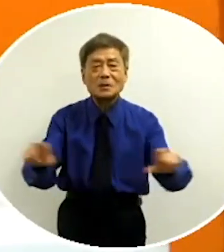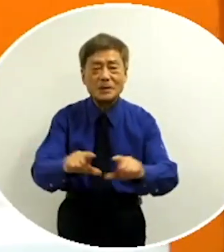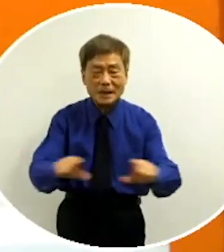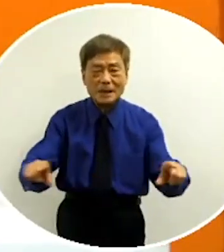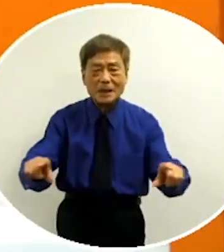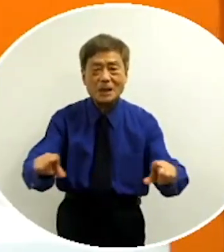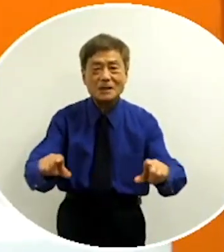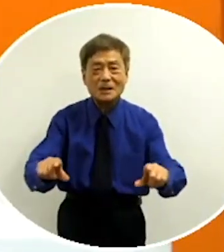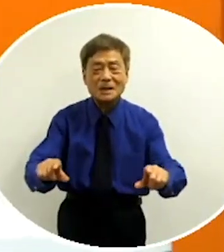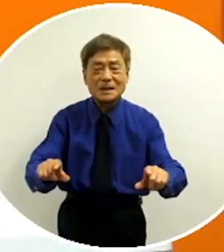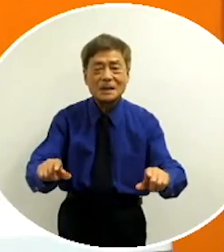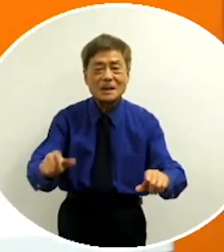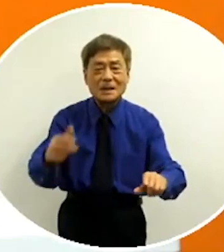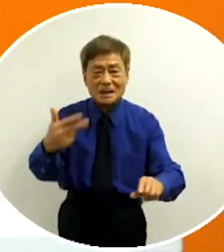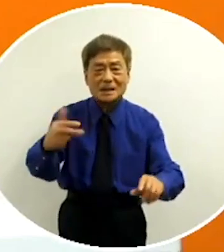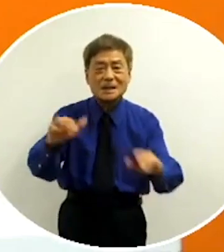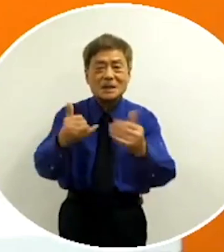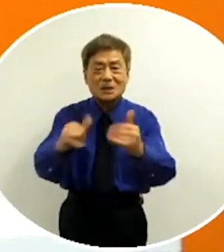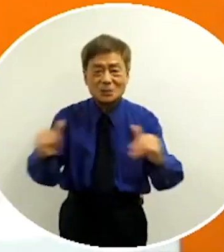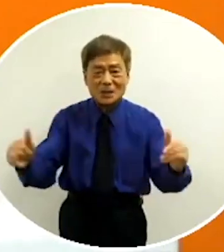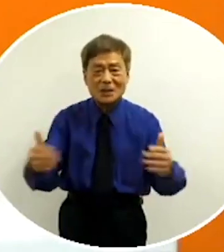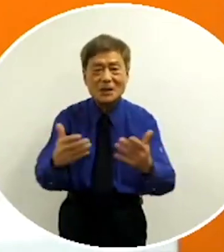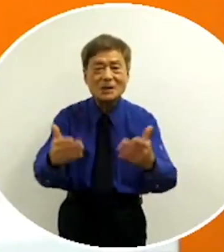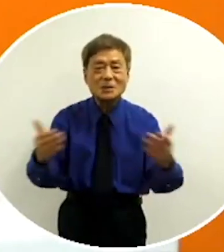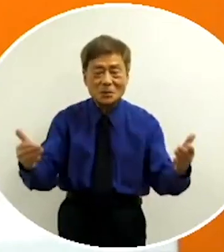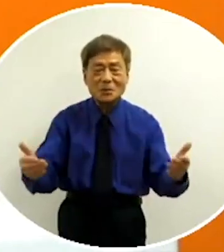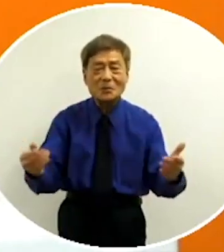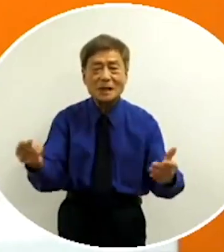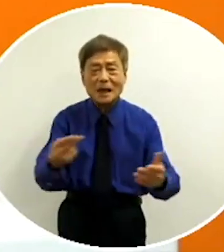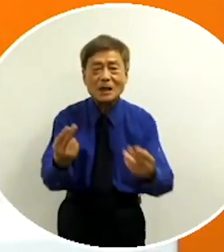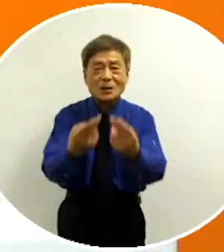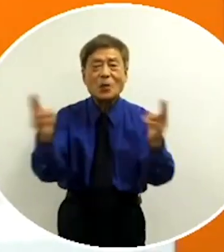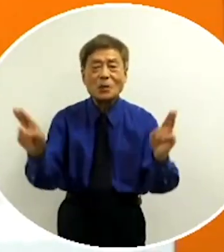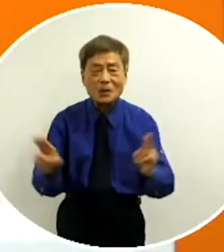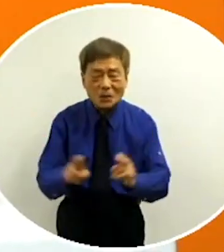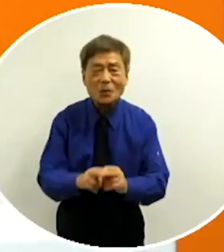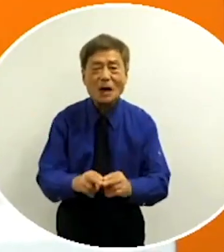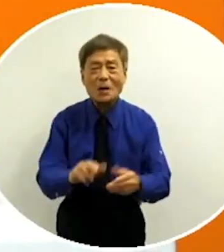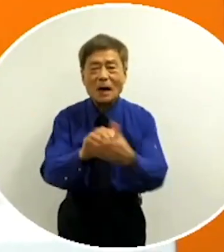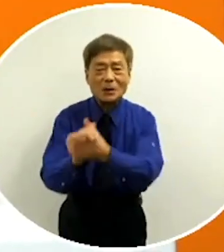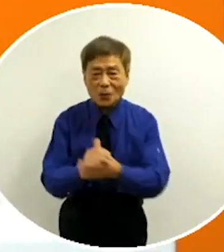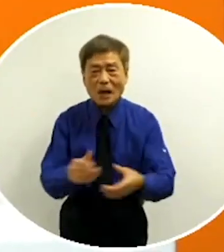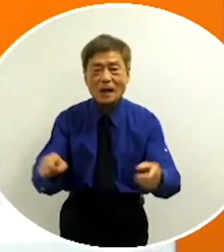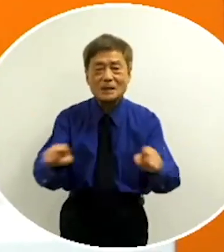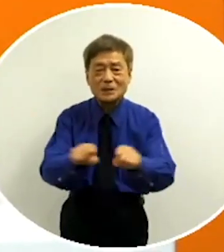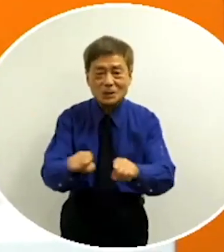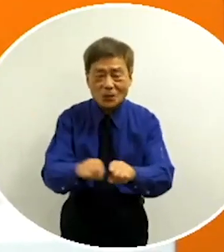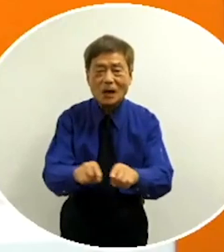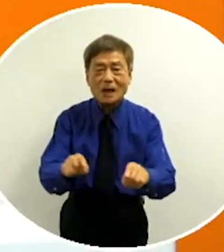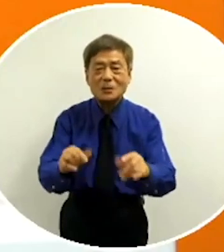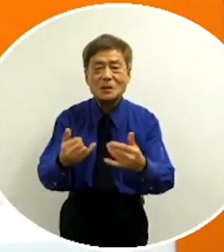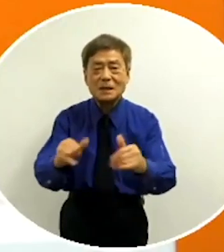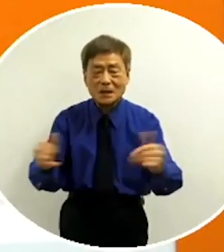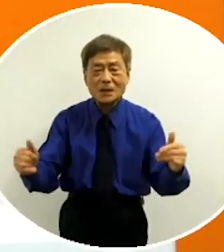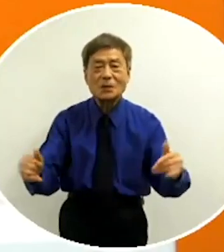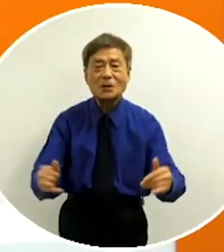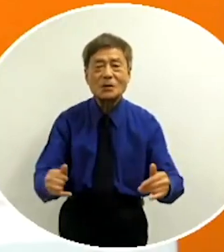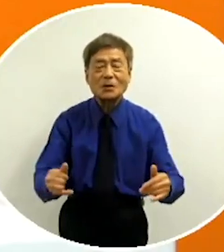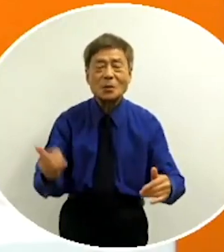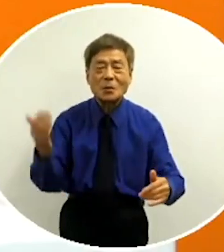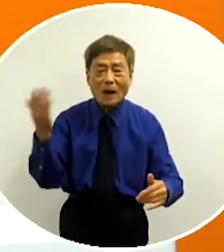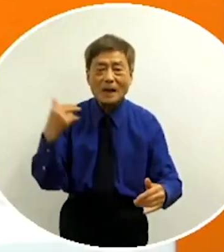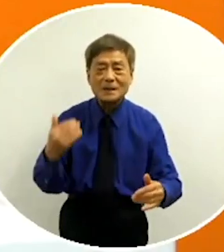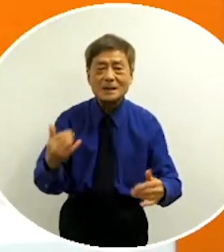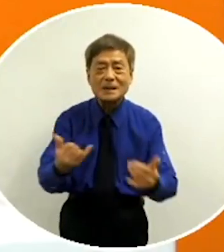一部は少なくとも当院でいらっしゃったりパートナーズいらっしゃったりするわけですだからさっきちょっと社民党のことを